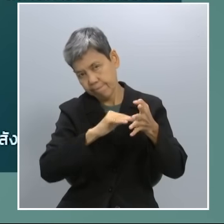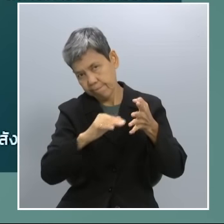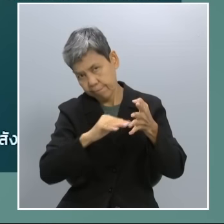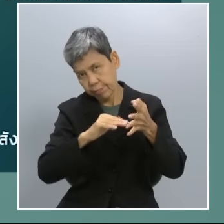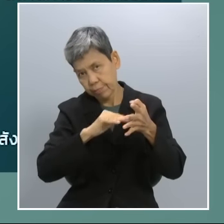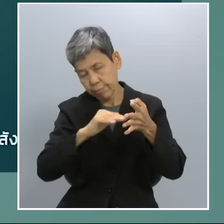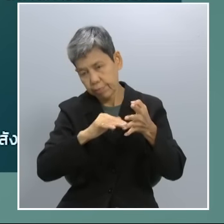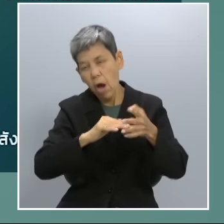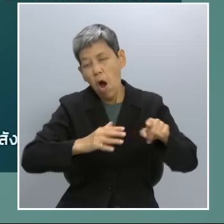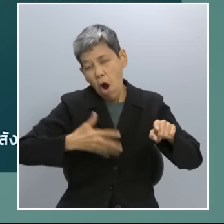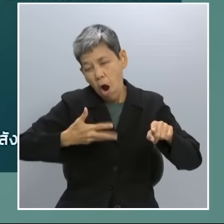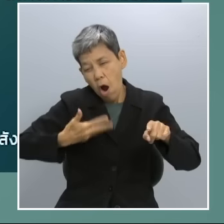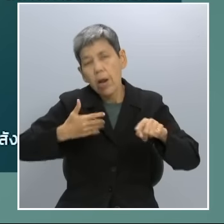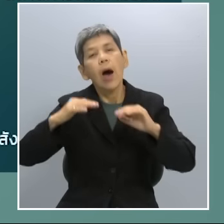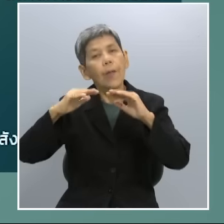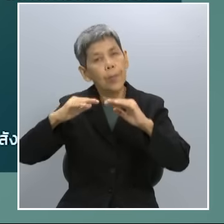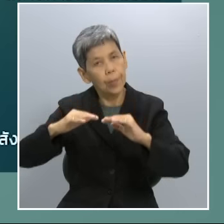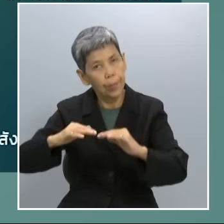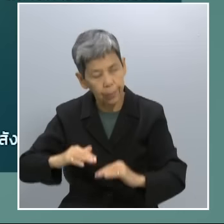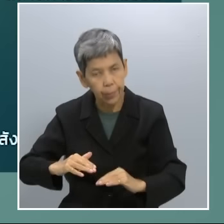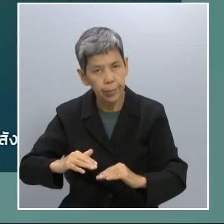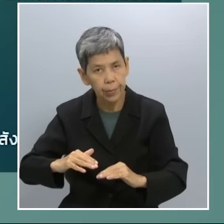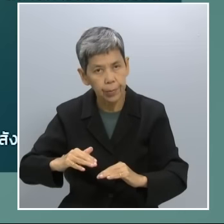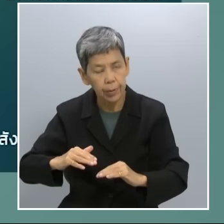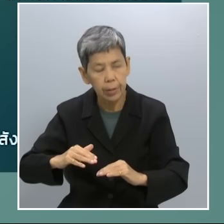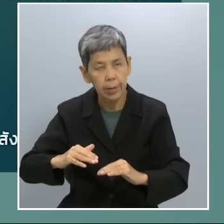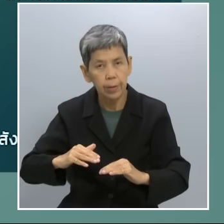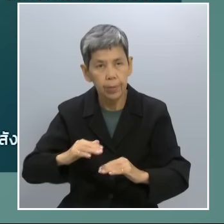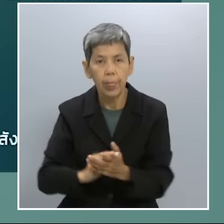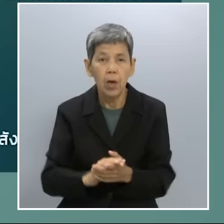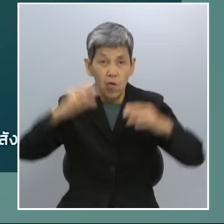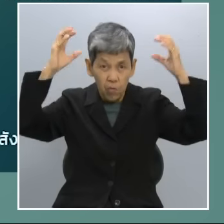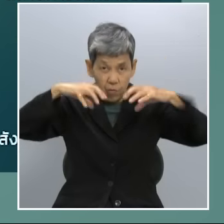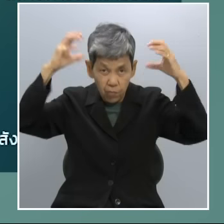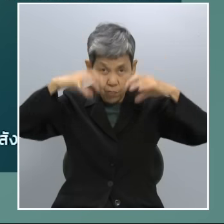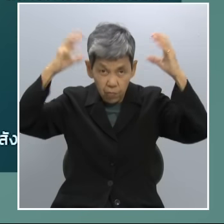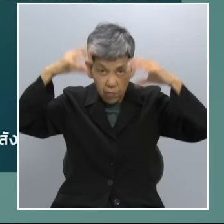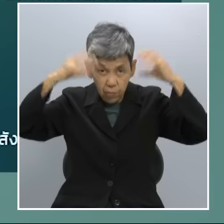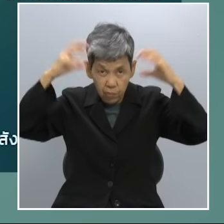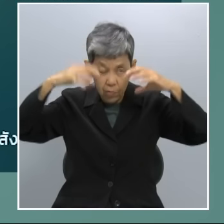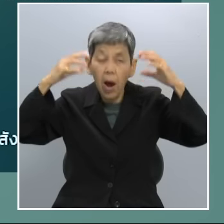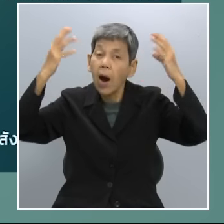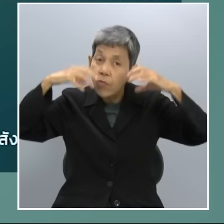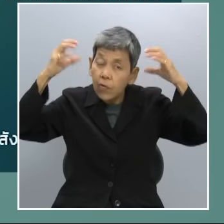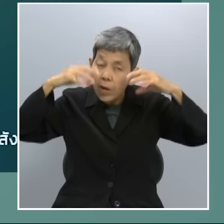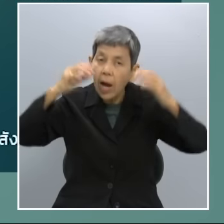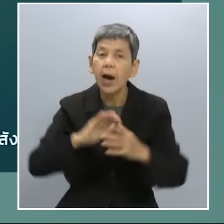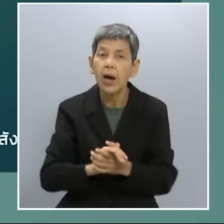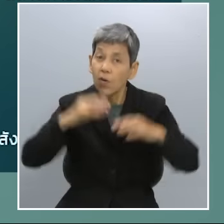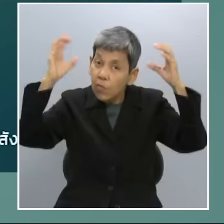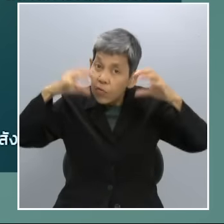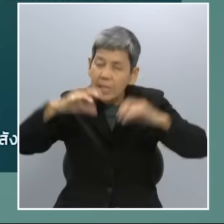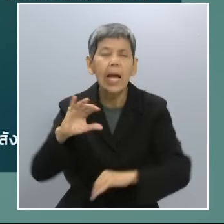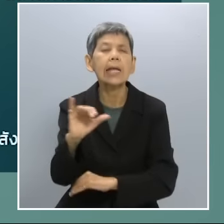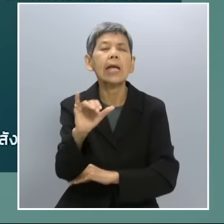นั้นความร้อนก็จะลดลงขณะที่ฤดูฝนมาเมื่อไหร่ถามใช่มั้ยมาแล้วยังไม่